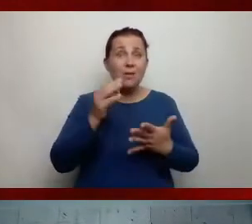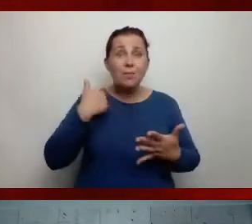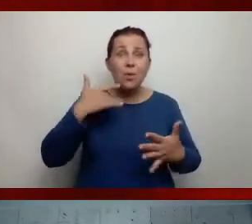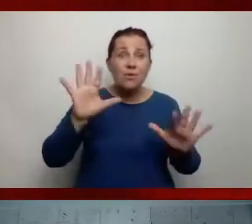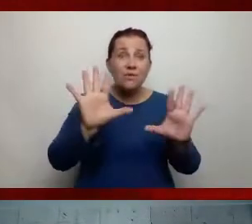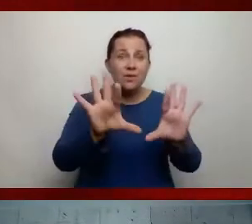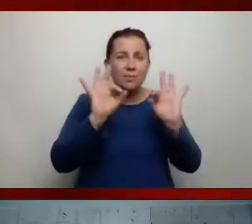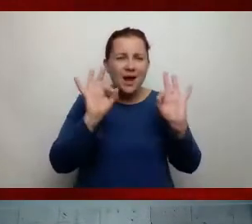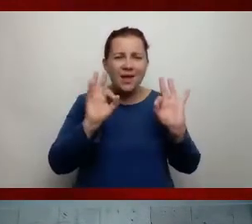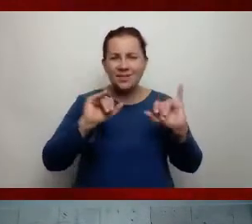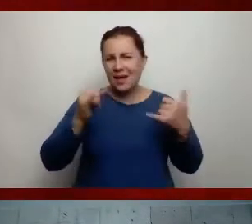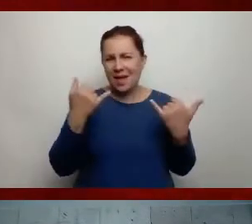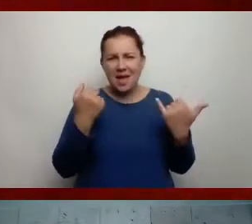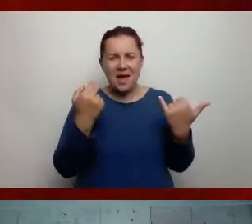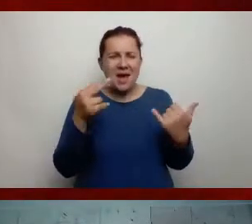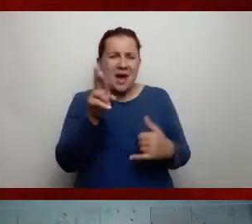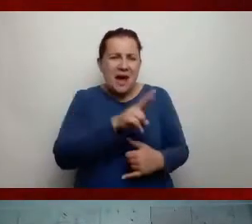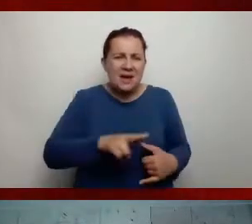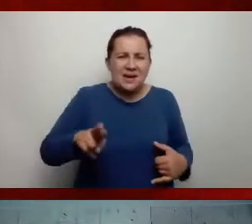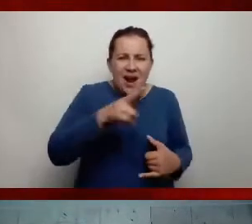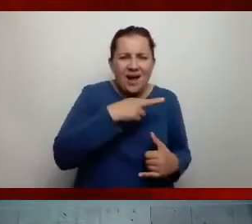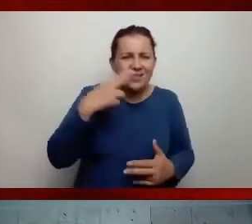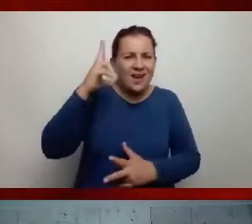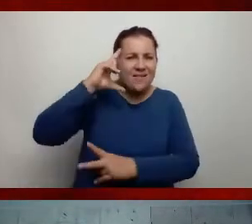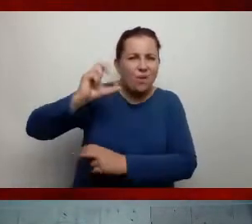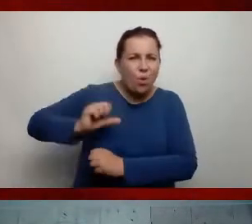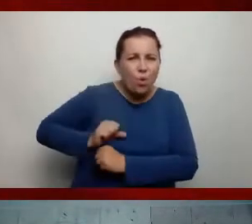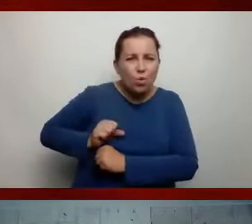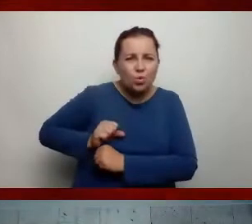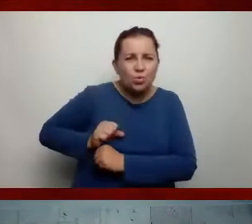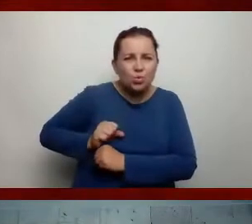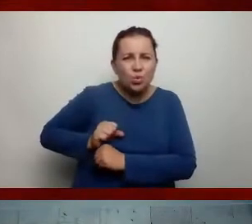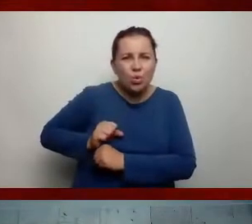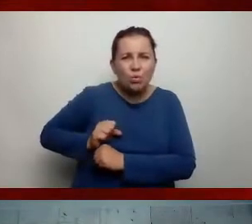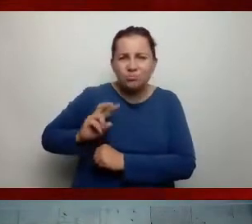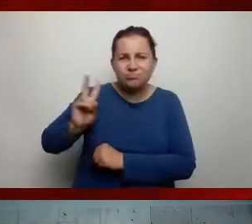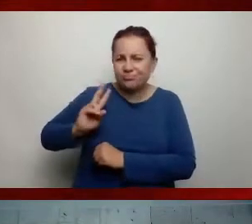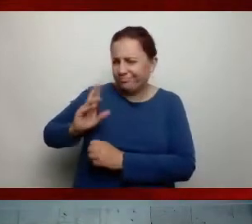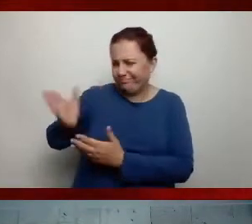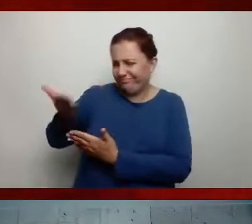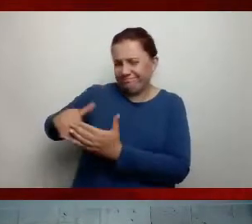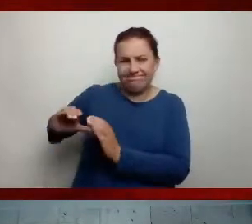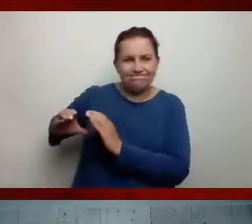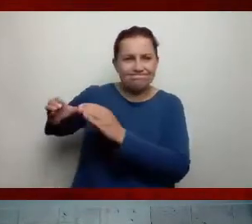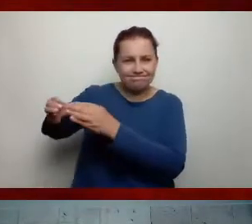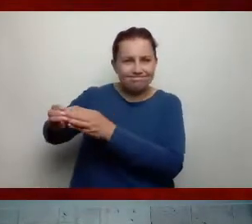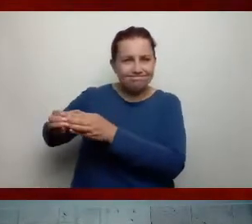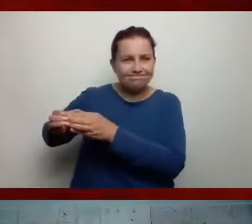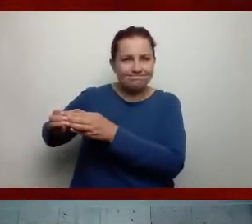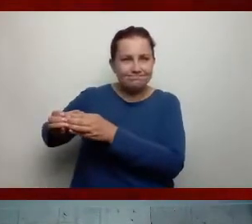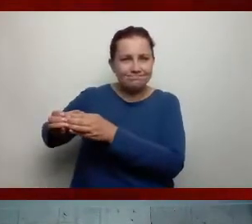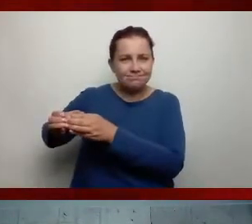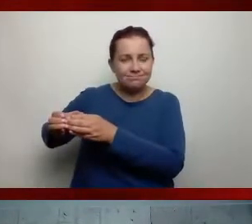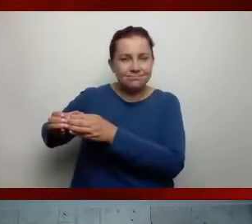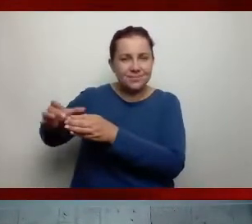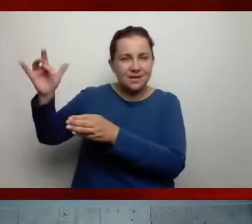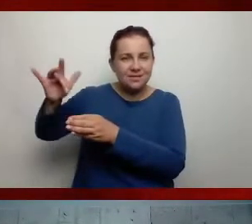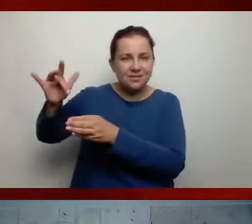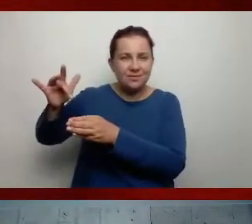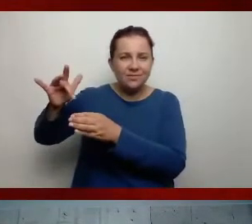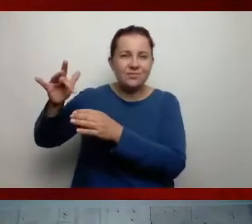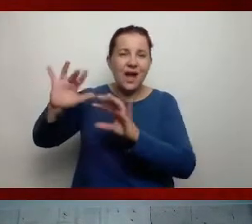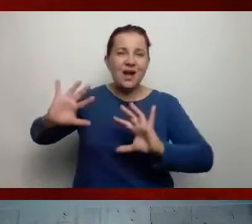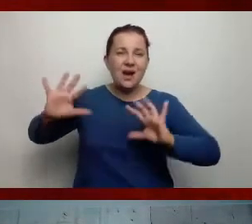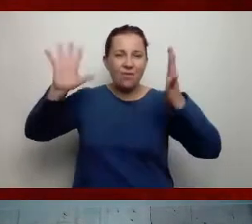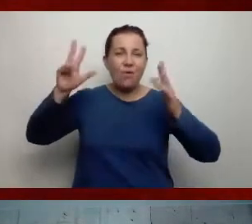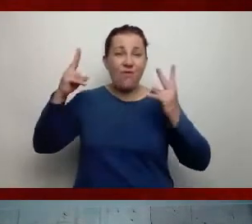jakiejś rady wojskowej przez jeden z pułków, który odznaczył się w tej rewolucji,